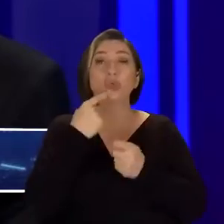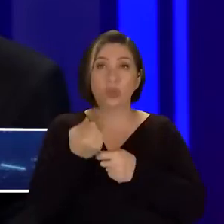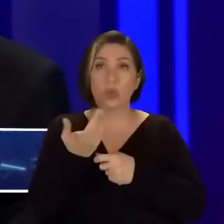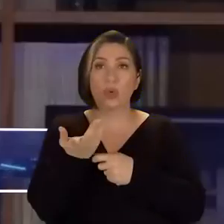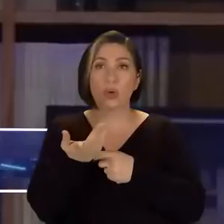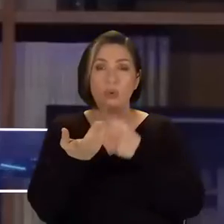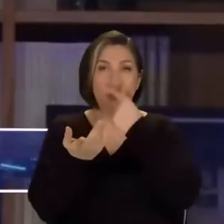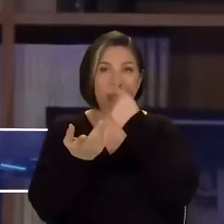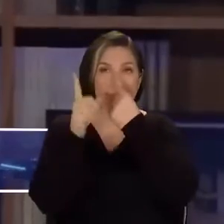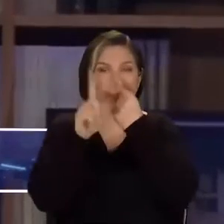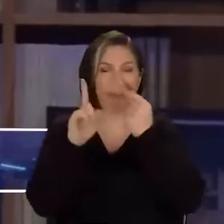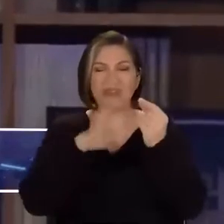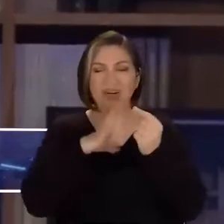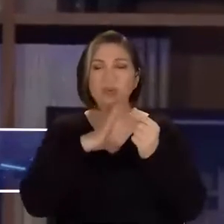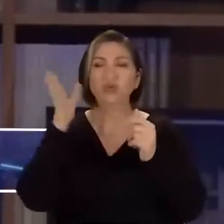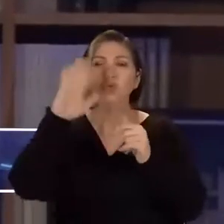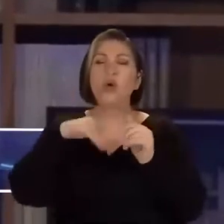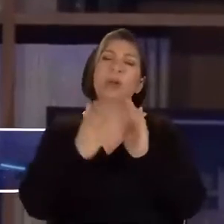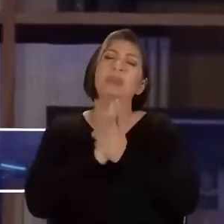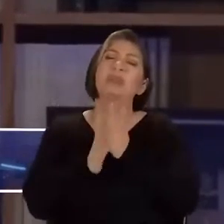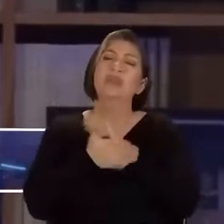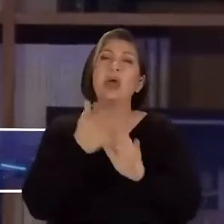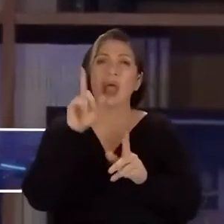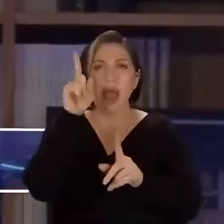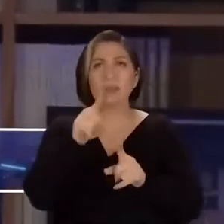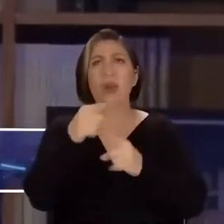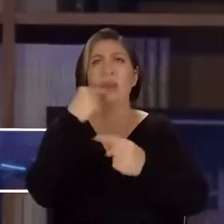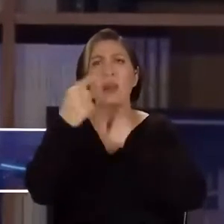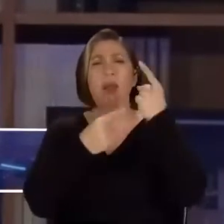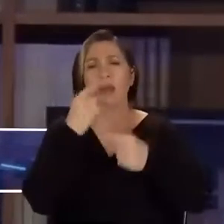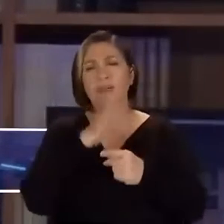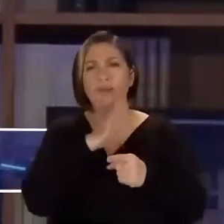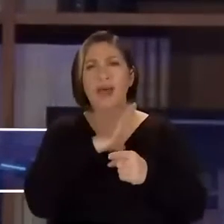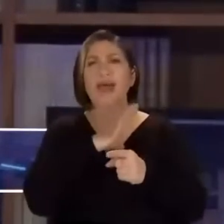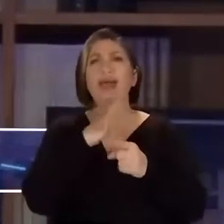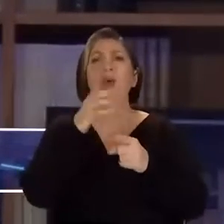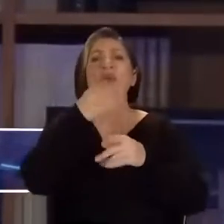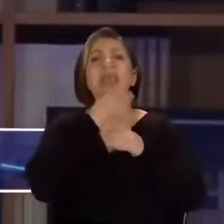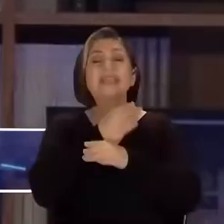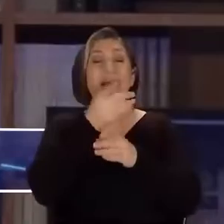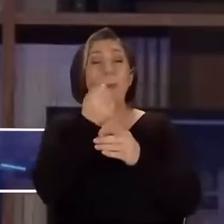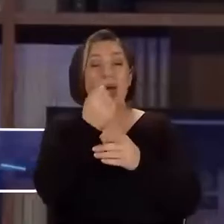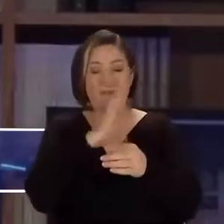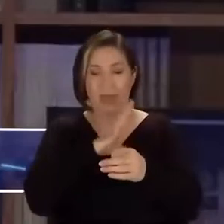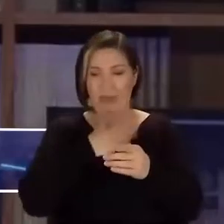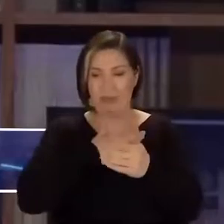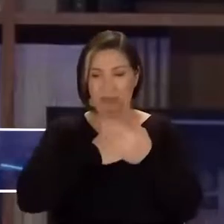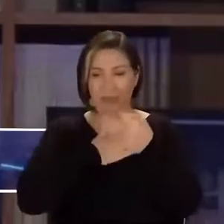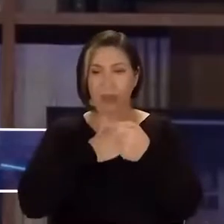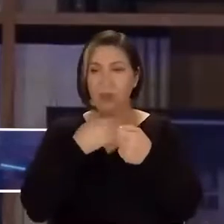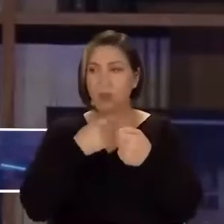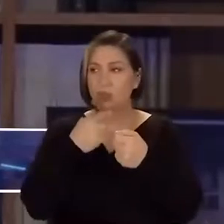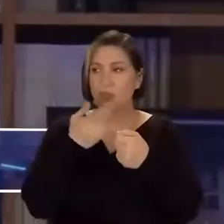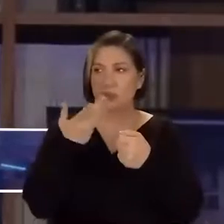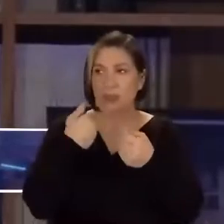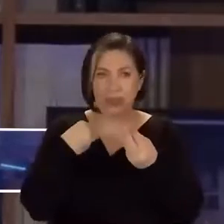başta, mesela. İlk başta bu vardı ama sonra galiba kalmadı. İlk başta bu konuşuldu. Yani Deep Web'de işlem yapabilmek için, Deep